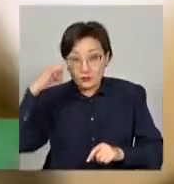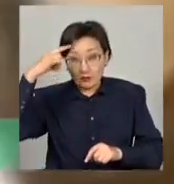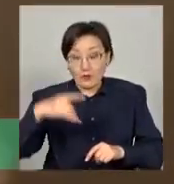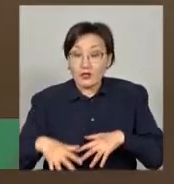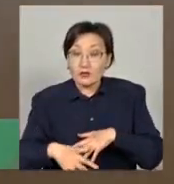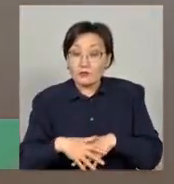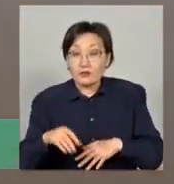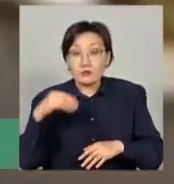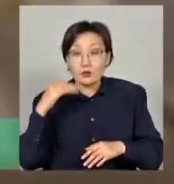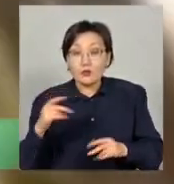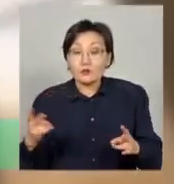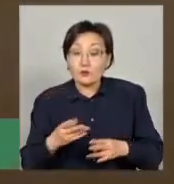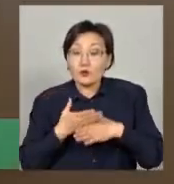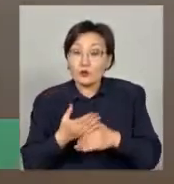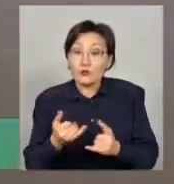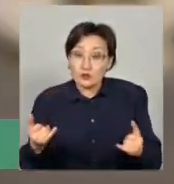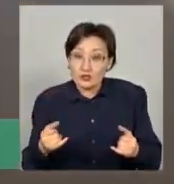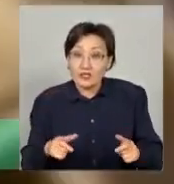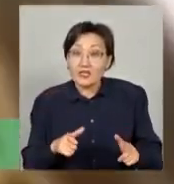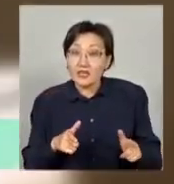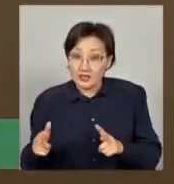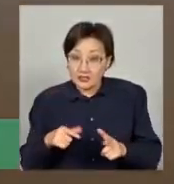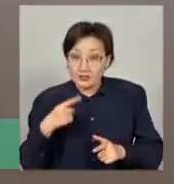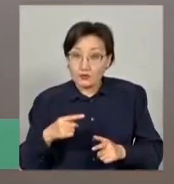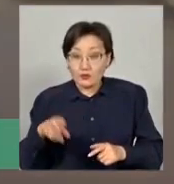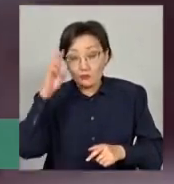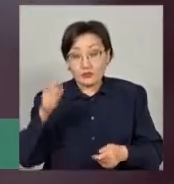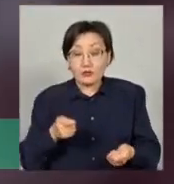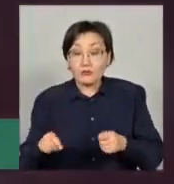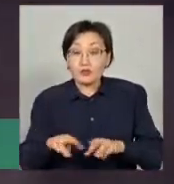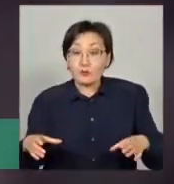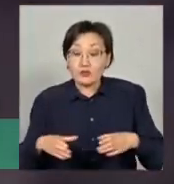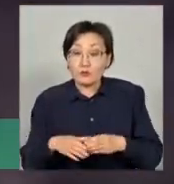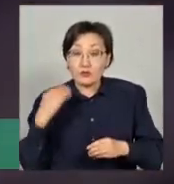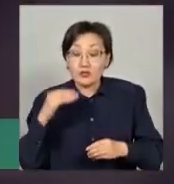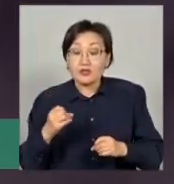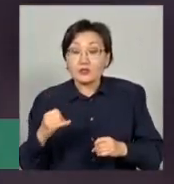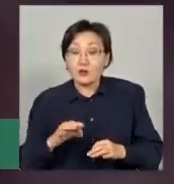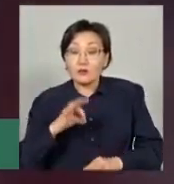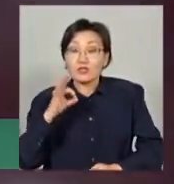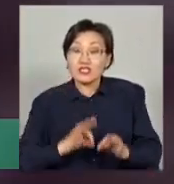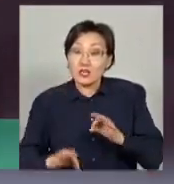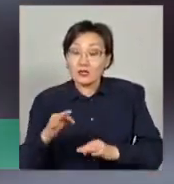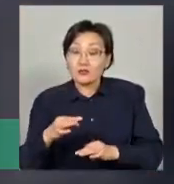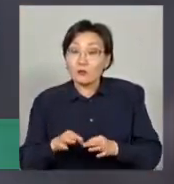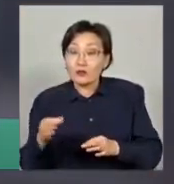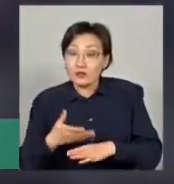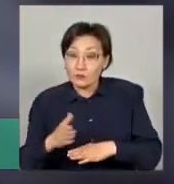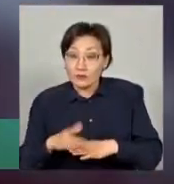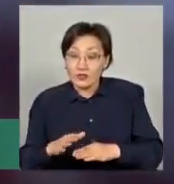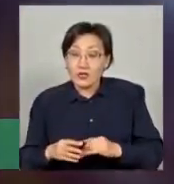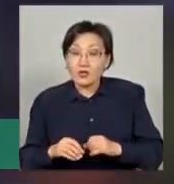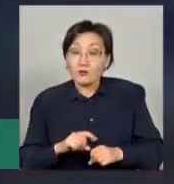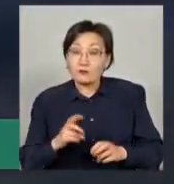Түркияға тиісті көмек көрсетуге дайын екенін айтты. Бүгін мемлекет басшысы үкіметке Түркияның оңтүстік шығысында болған апаттың салдарын